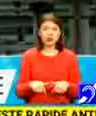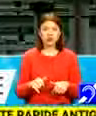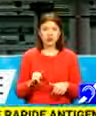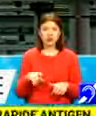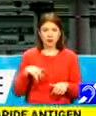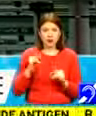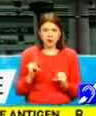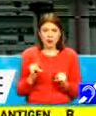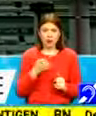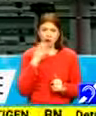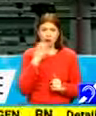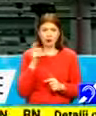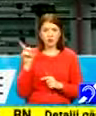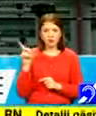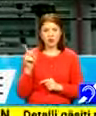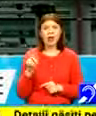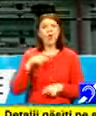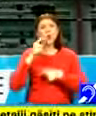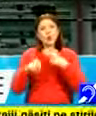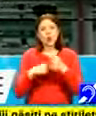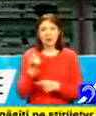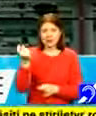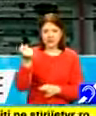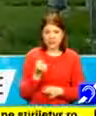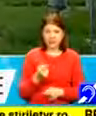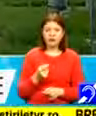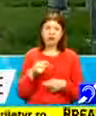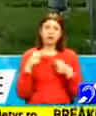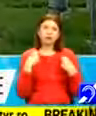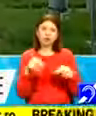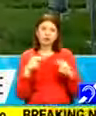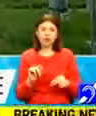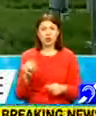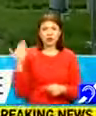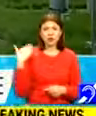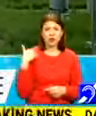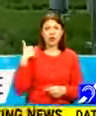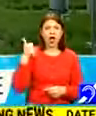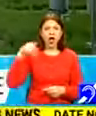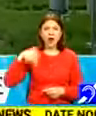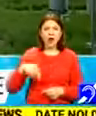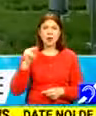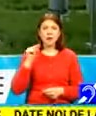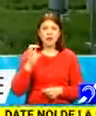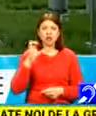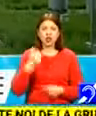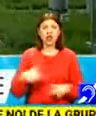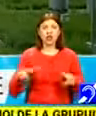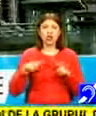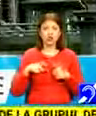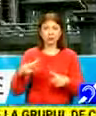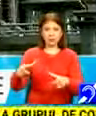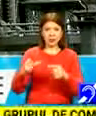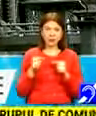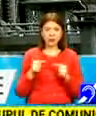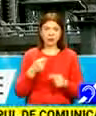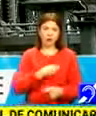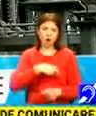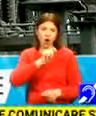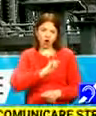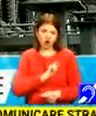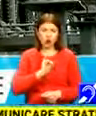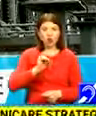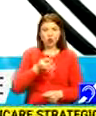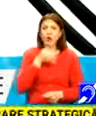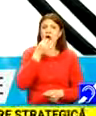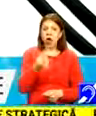se derulează în acest moment Ar urma să vină cu explicații și șeful on a PC și așteptăm rezultatele acestui control spuneau